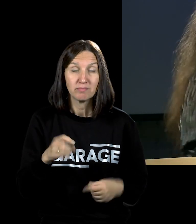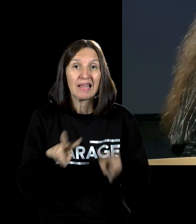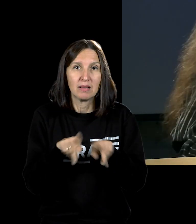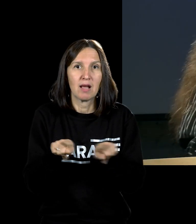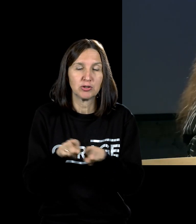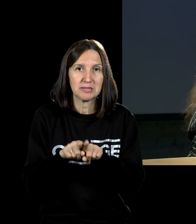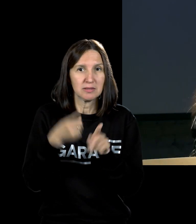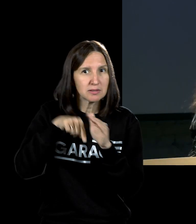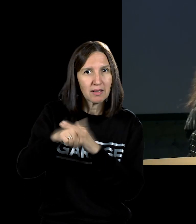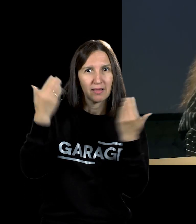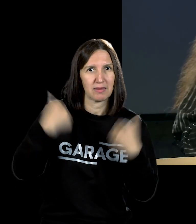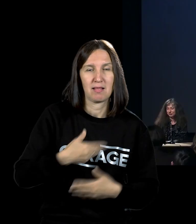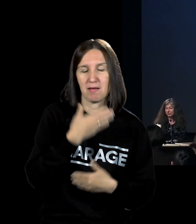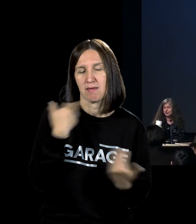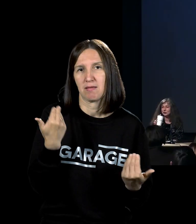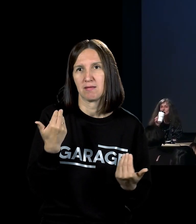барочная. Спасибо.